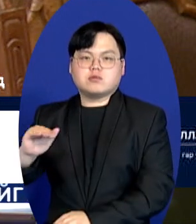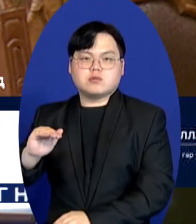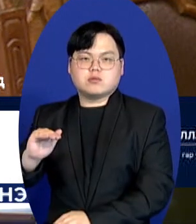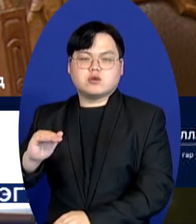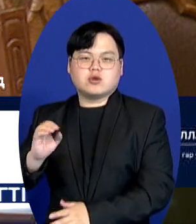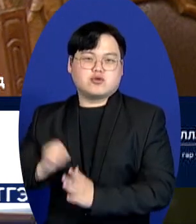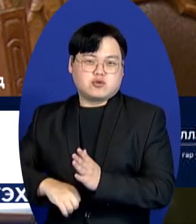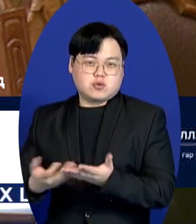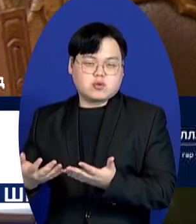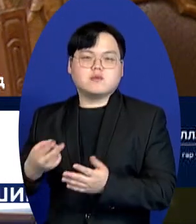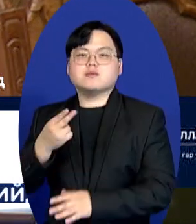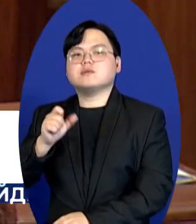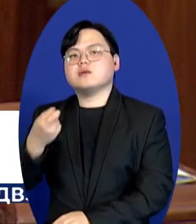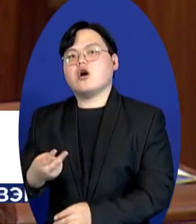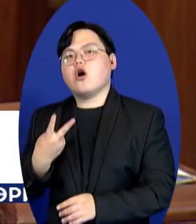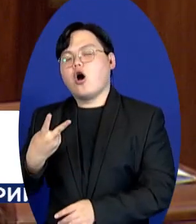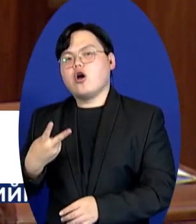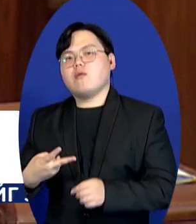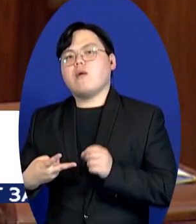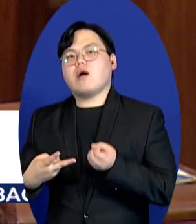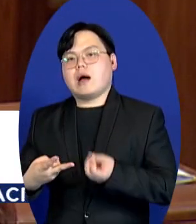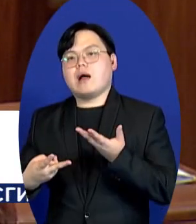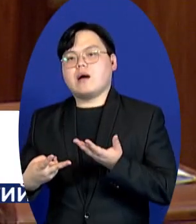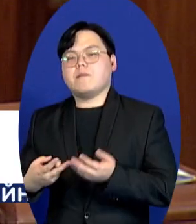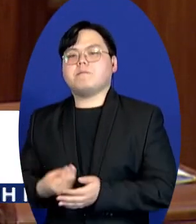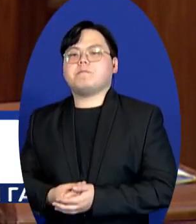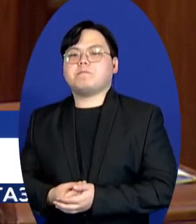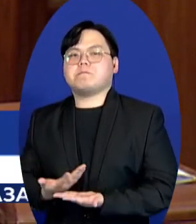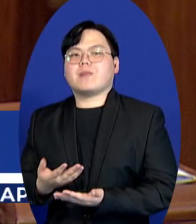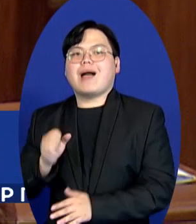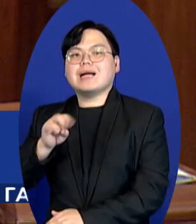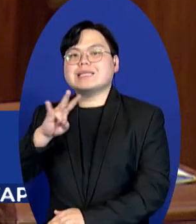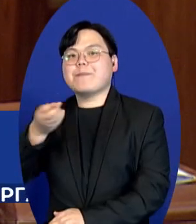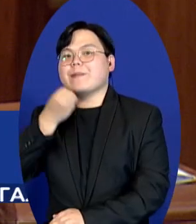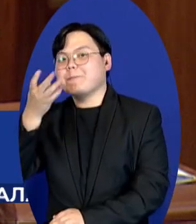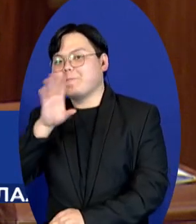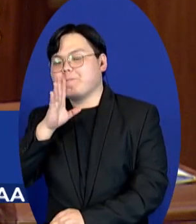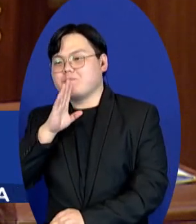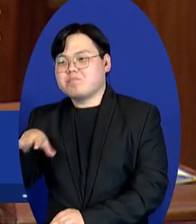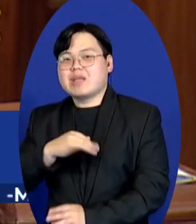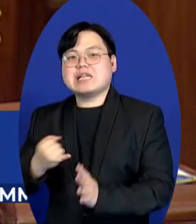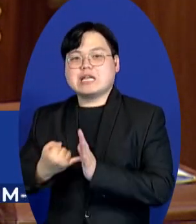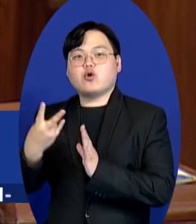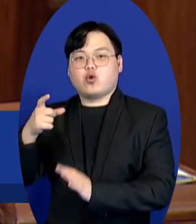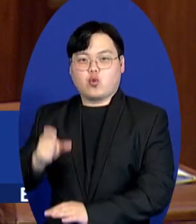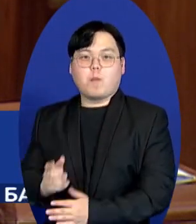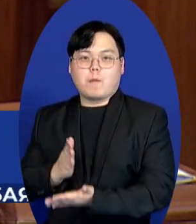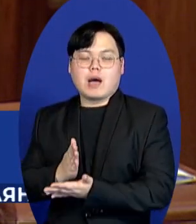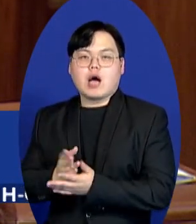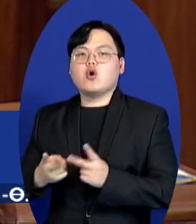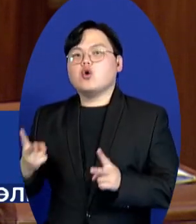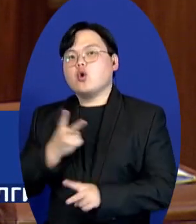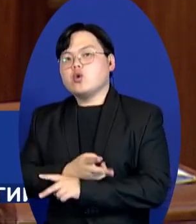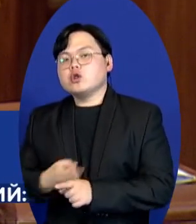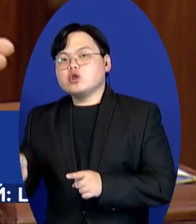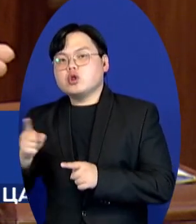Гэсэн ийм агуулгын цэцгийн хоёр заалт орж байгаа. Хэрвээ цэцэг ярихгүй гэвэл ингээд шаардлага нэг хаа та нар тэртээ дөрвөө 62 хүнтэй үндсэн хууль